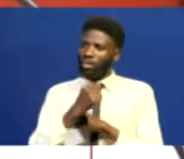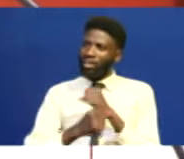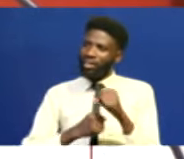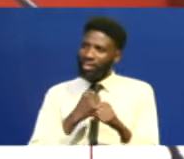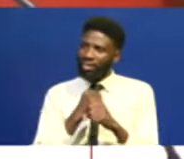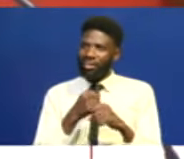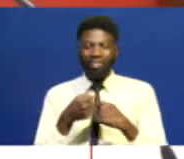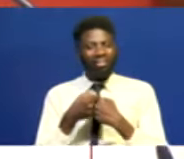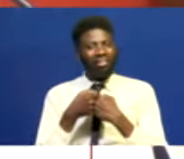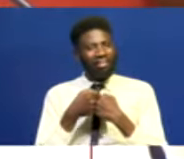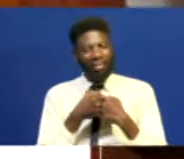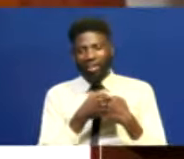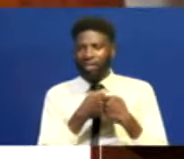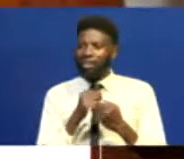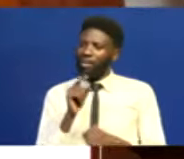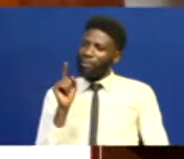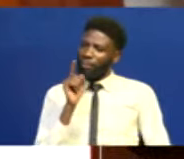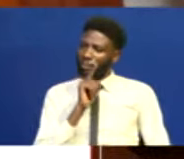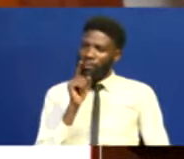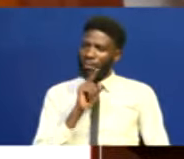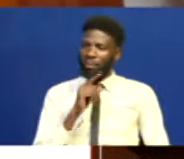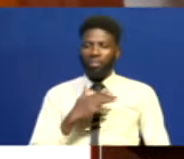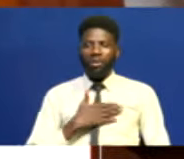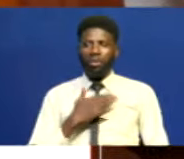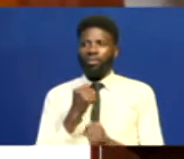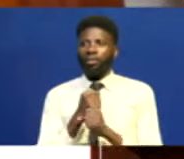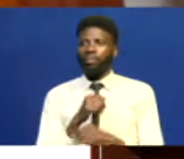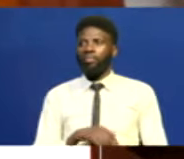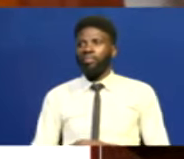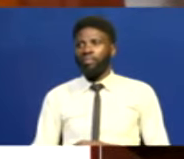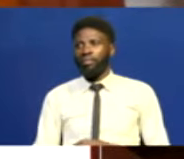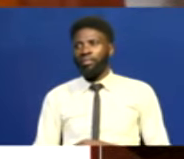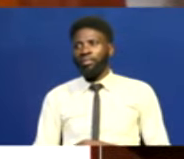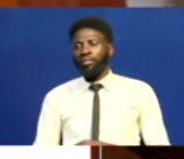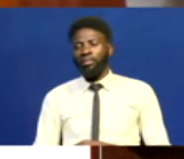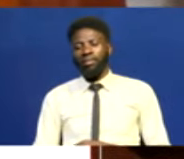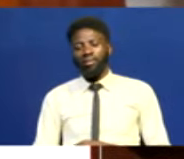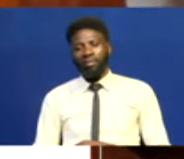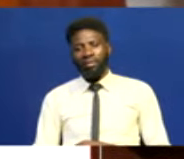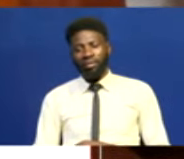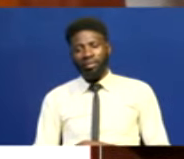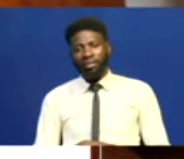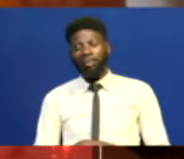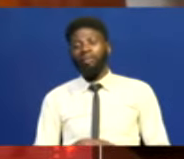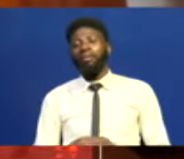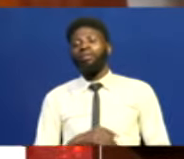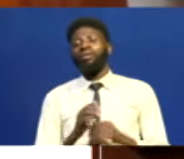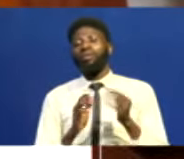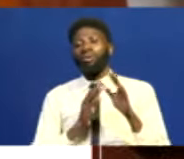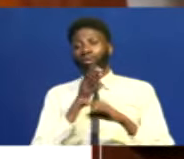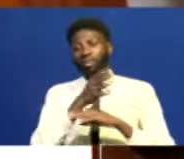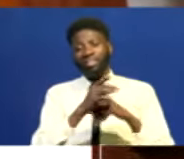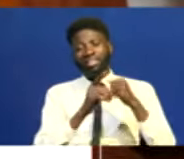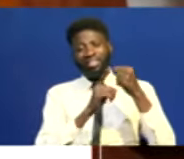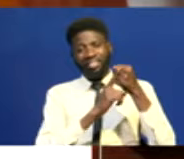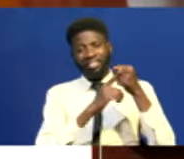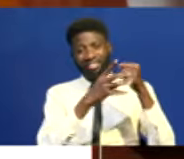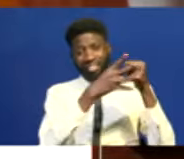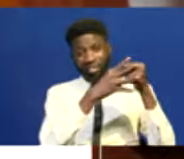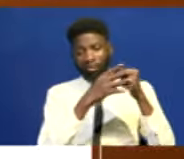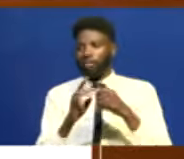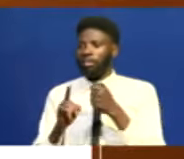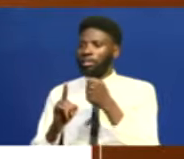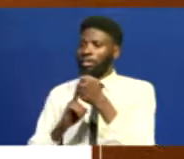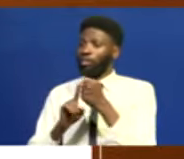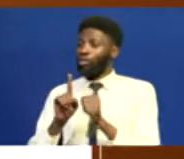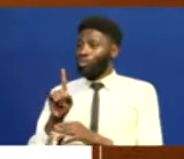one for me. 61 kati ya wawakilishi wa wodi 69 wametia saini hoja ya kumfurusha gavana